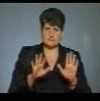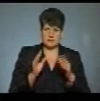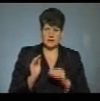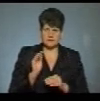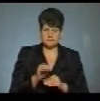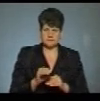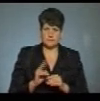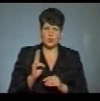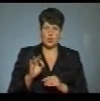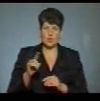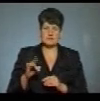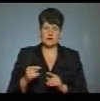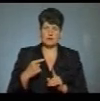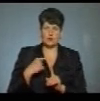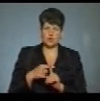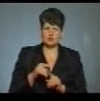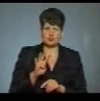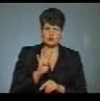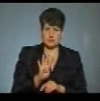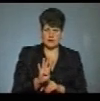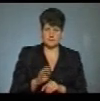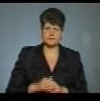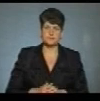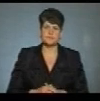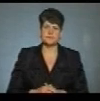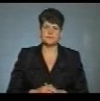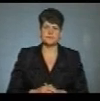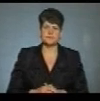випадків, Козівський – плюс 4,